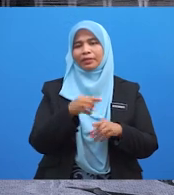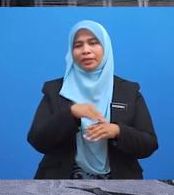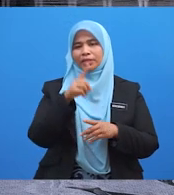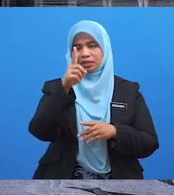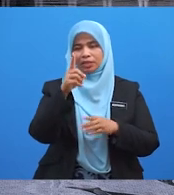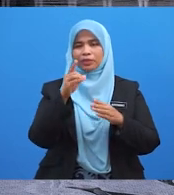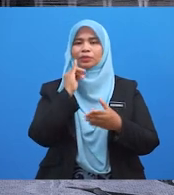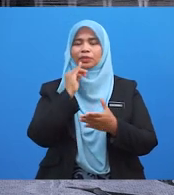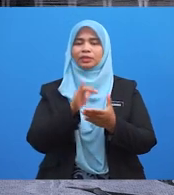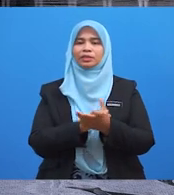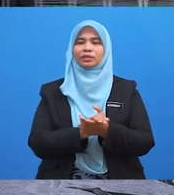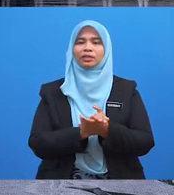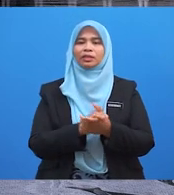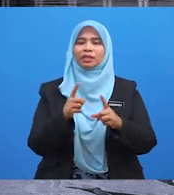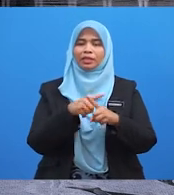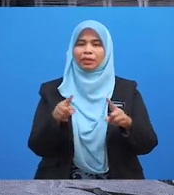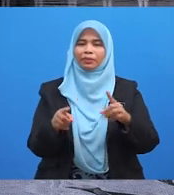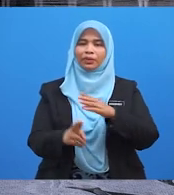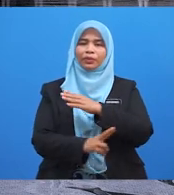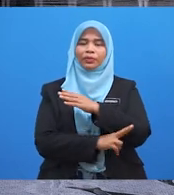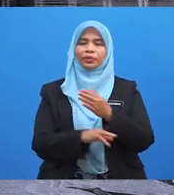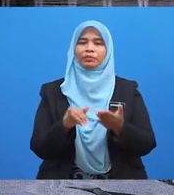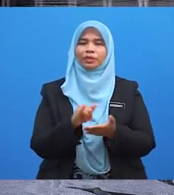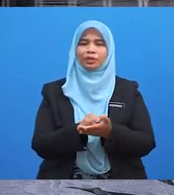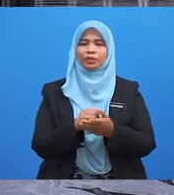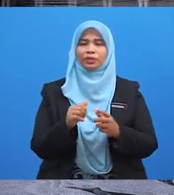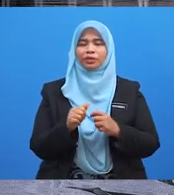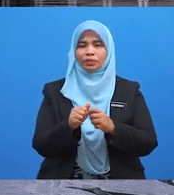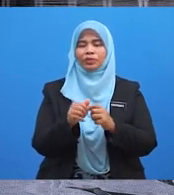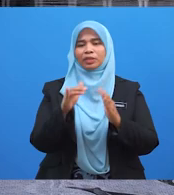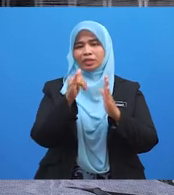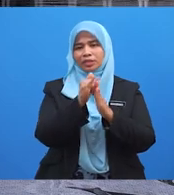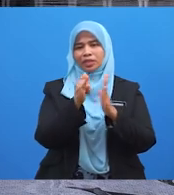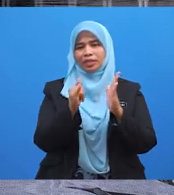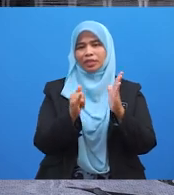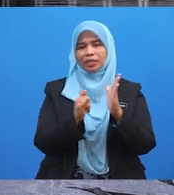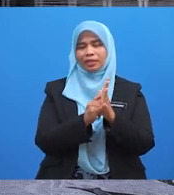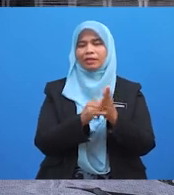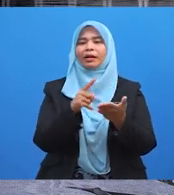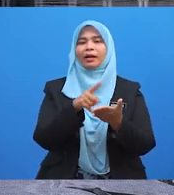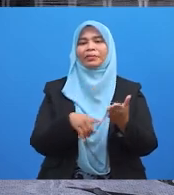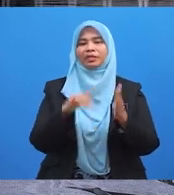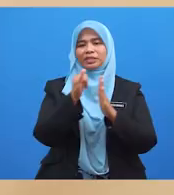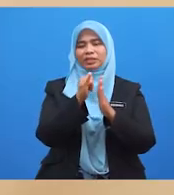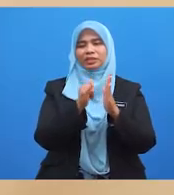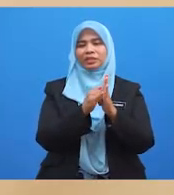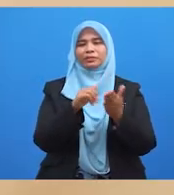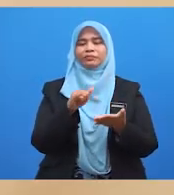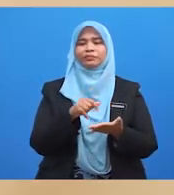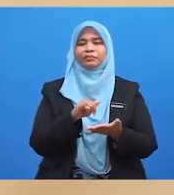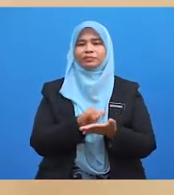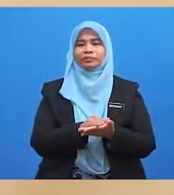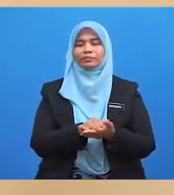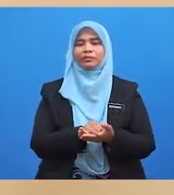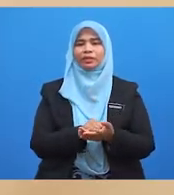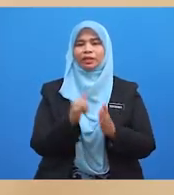begitu, hukum tersebut bersandarkan kepada beberapa syarat. Apakah syarat-syaratnya? Syarat